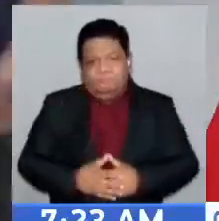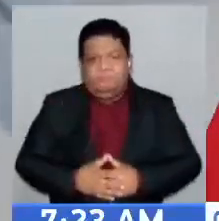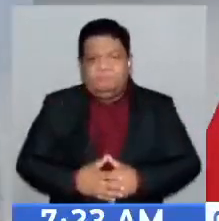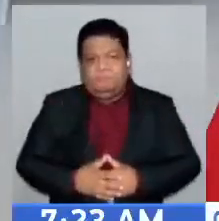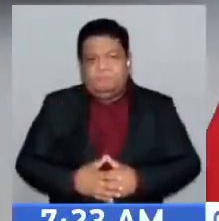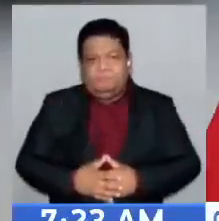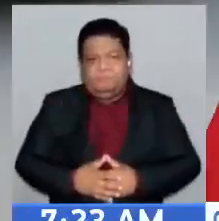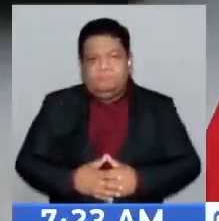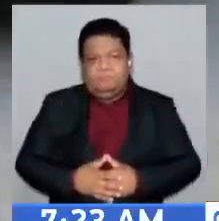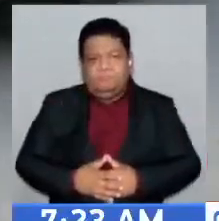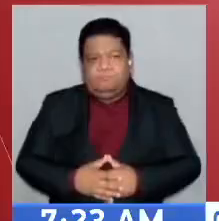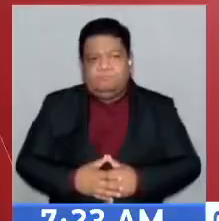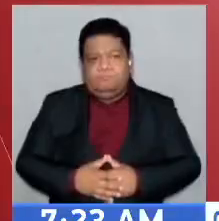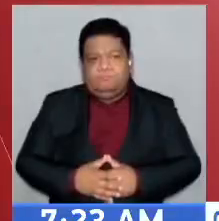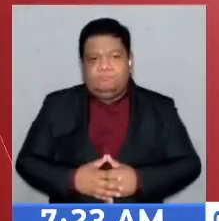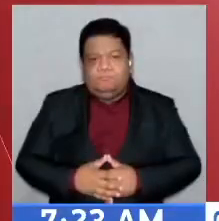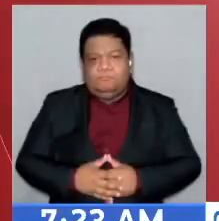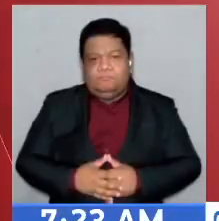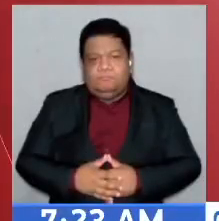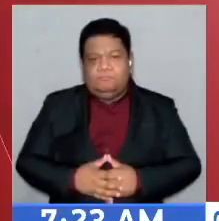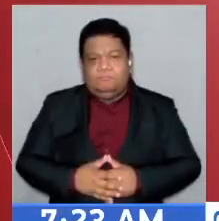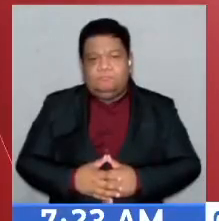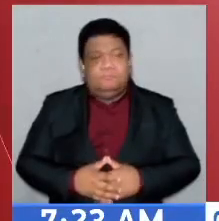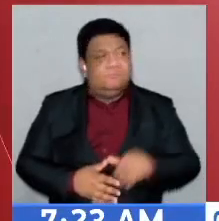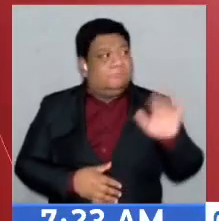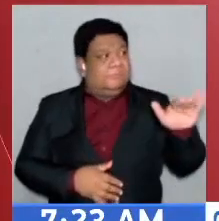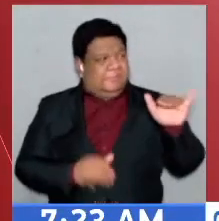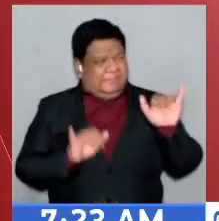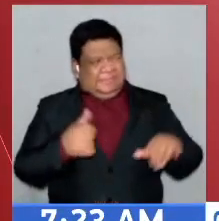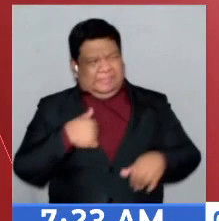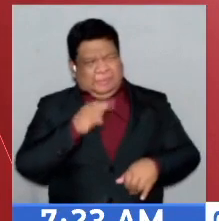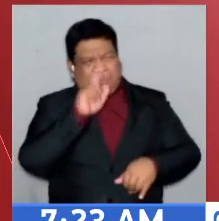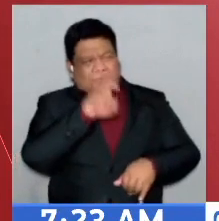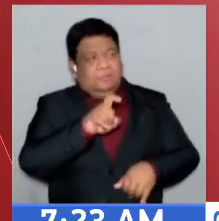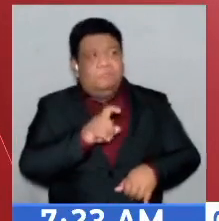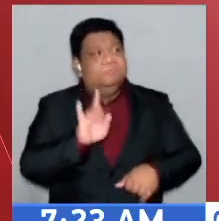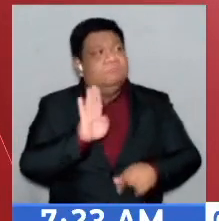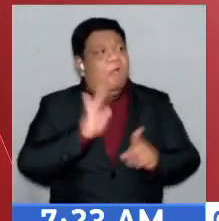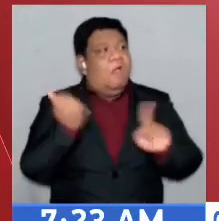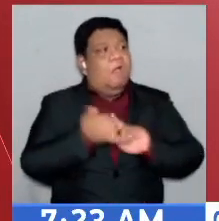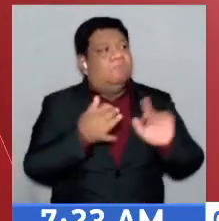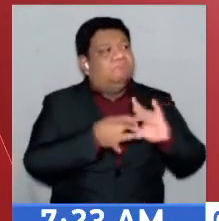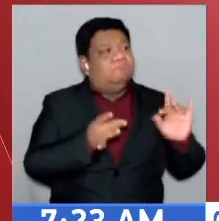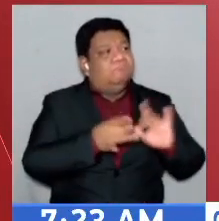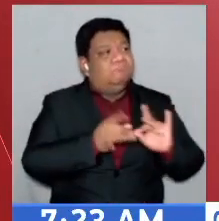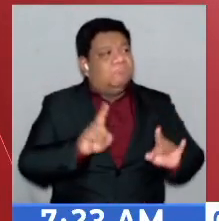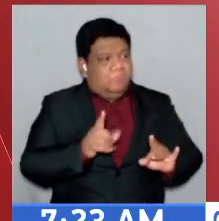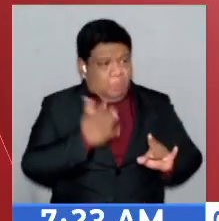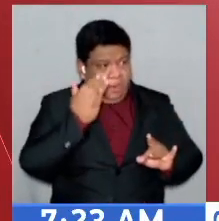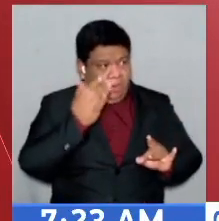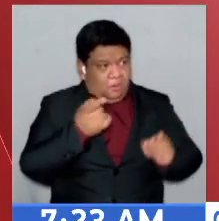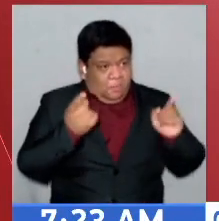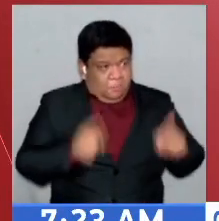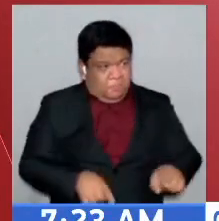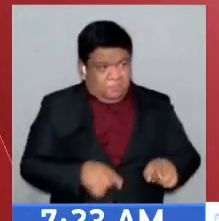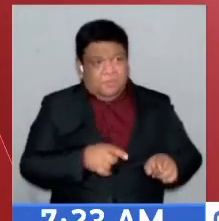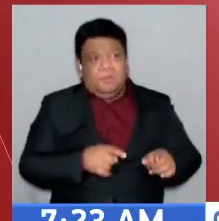Integrated News. Yun din, Jonathan, ang itatanong ko sana. Anong sabi ng barangay? Kasi hindi naman mangyayari yan kung hindi pinapayagan ng barangay.